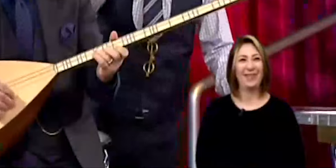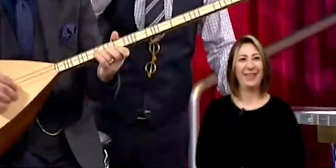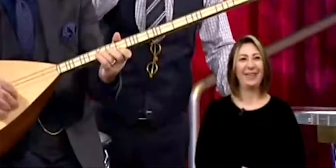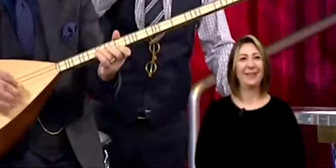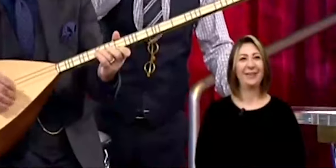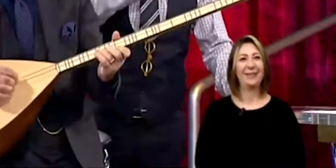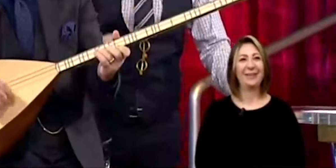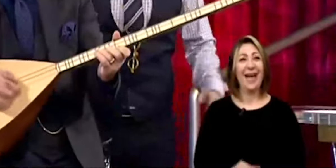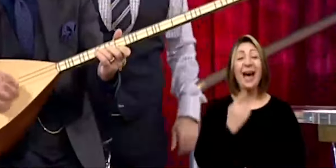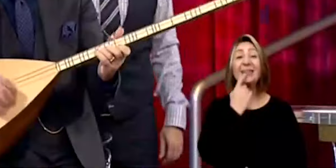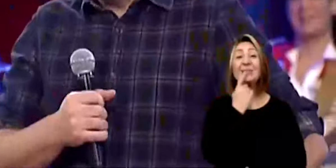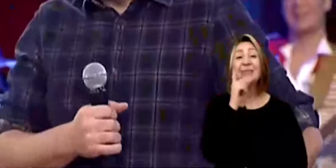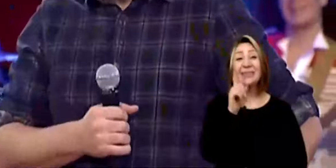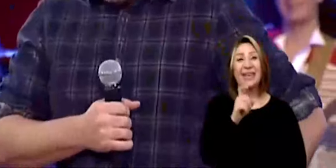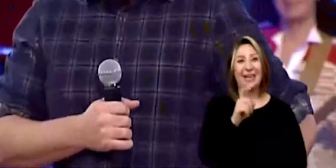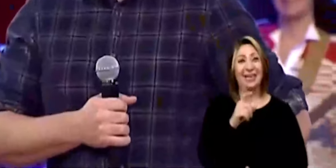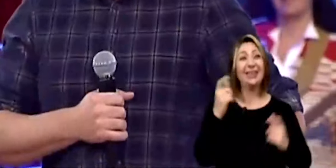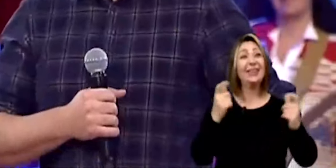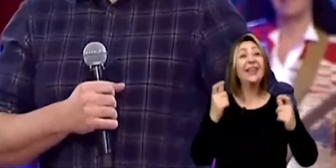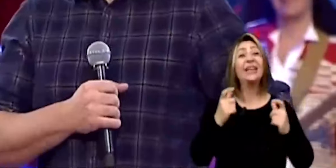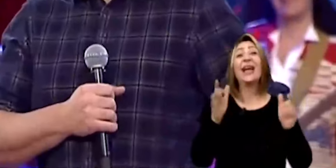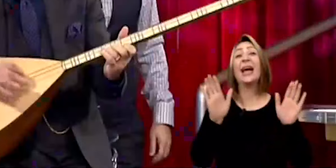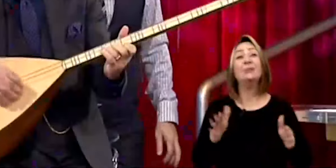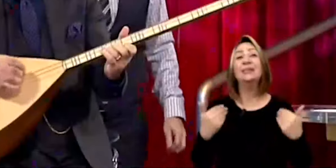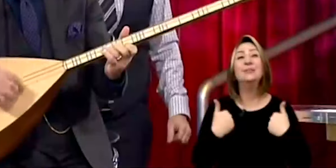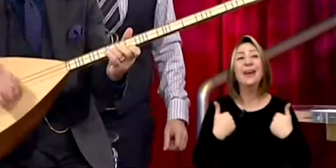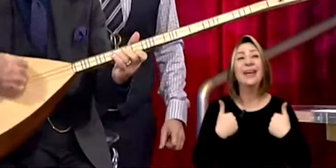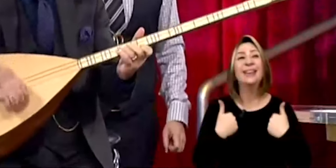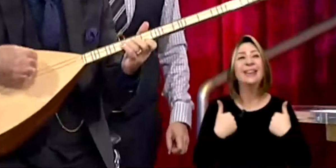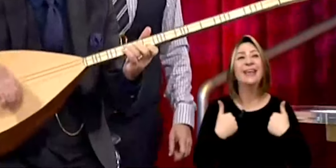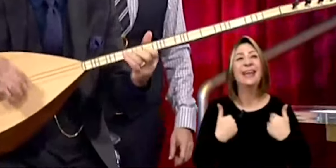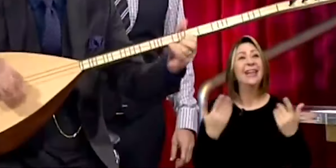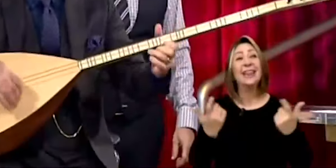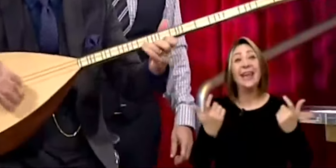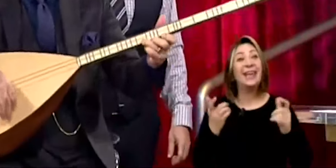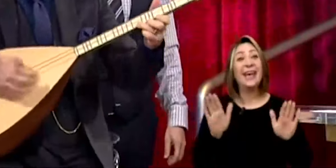tamam. Evet. Ağzımızla. Evet. Öğrendiğim iyi oldu. Nerede kalmıştım ben?